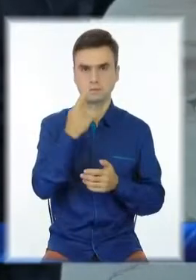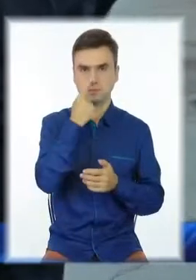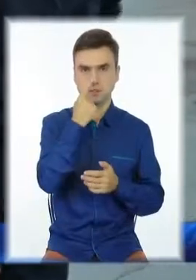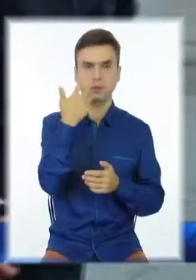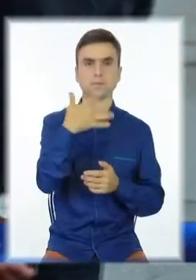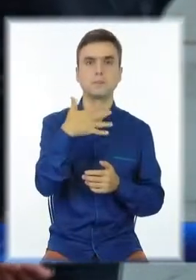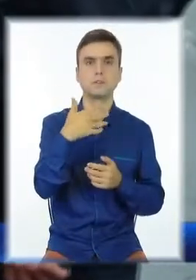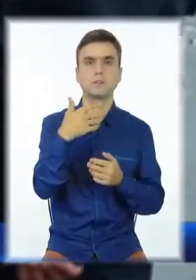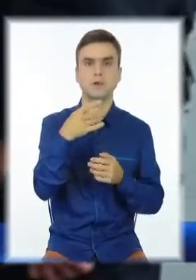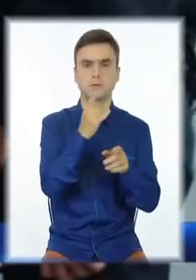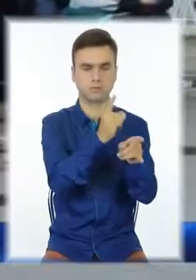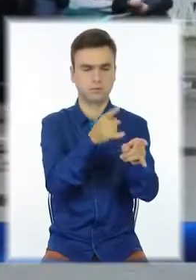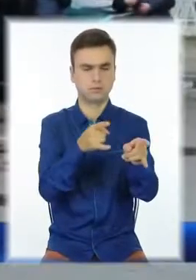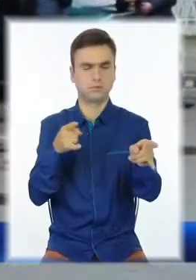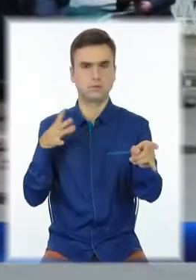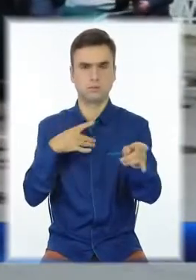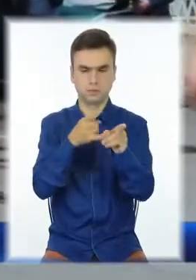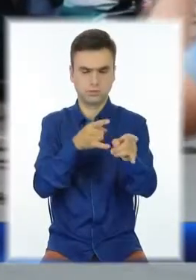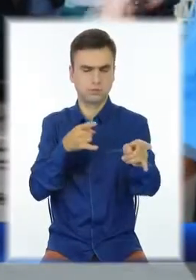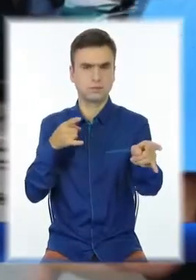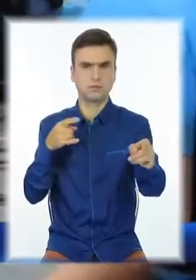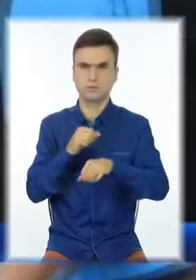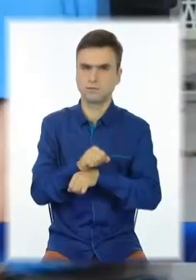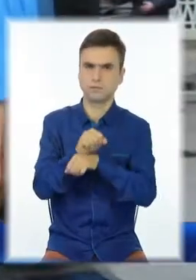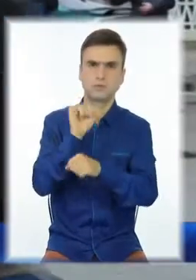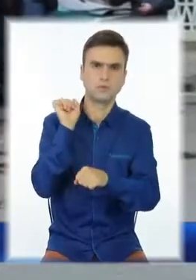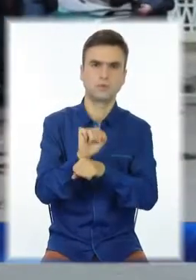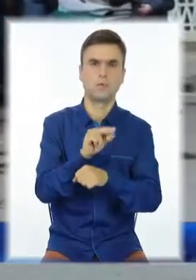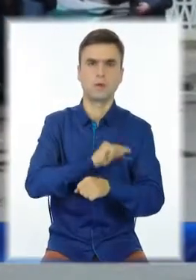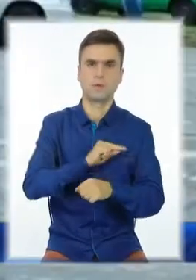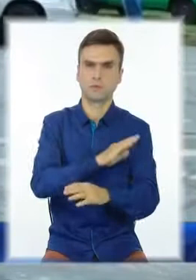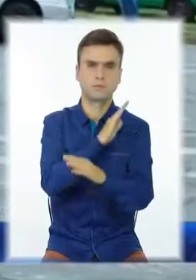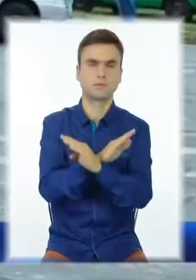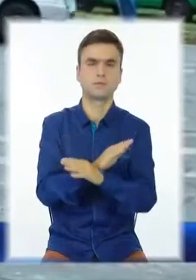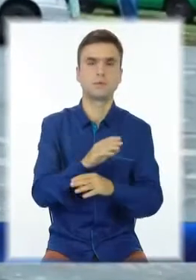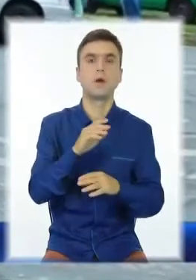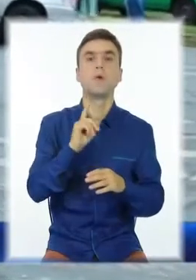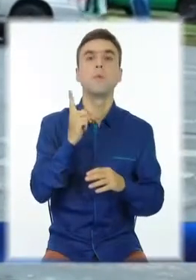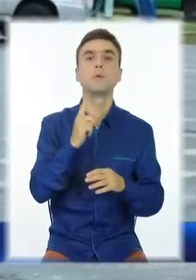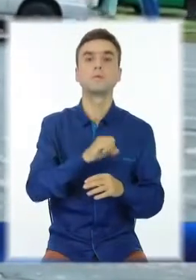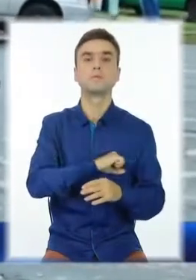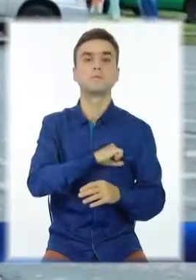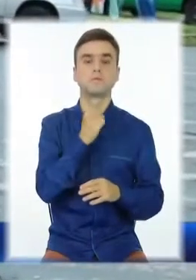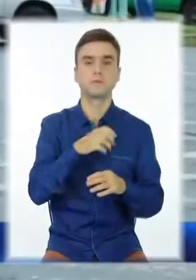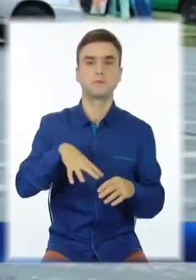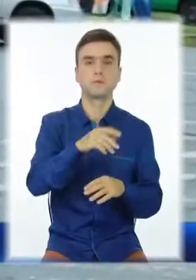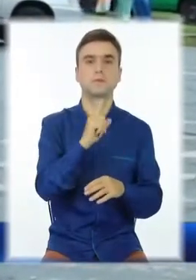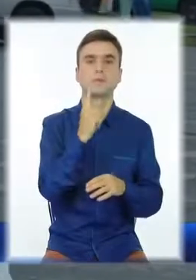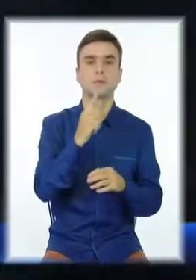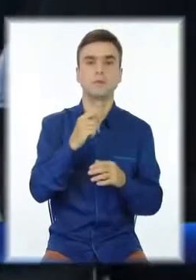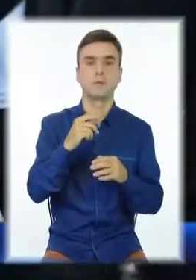50 машин вишикувалися у колону. Таксисти обурені, адже ціни на газ зростають, а тарифи не